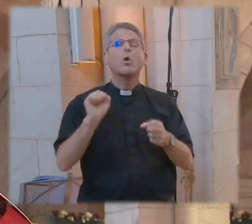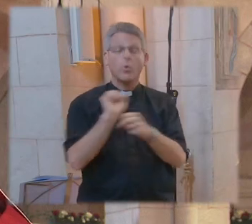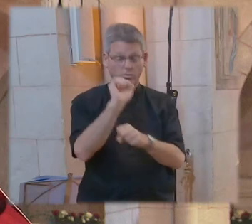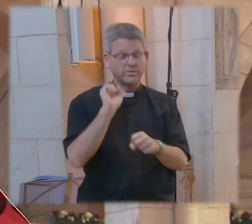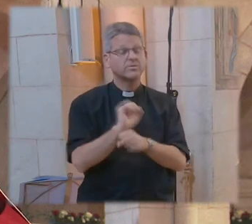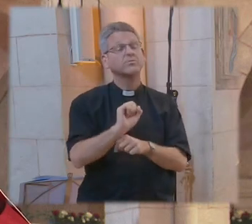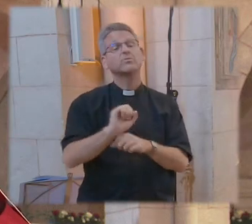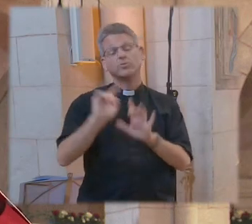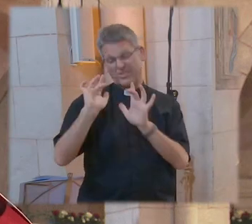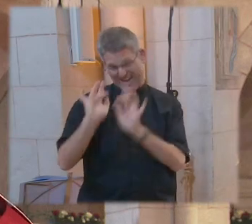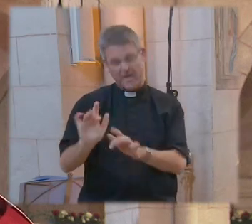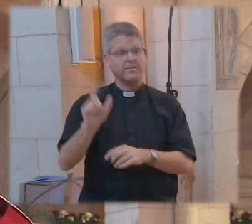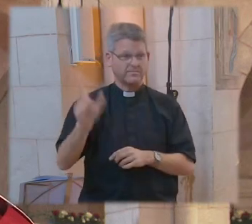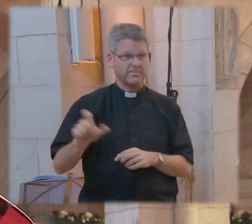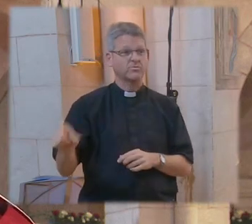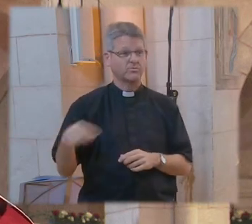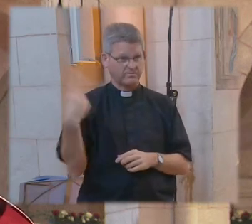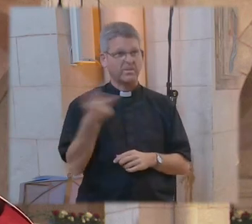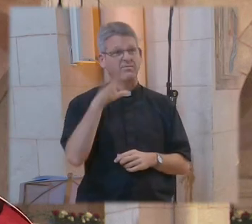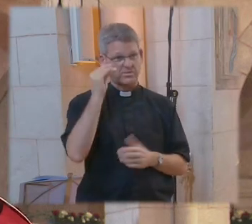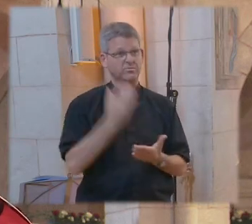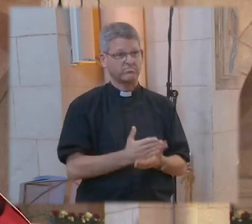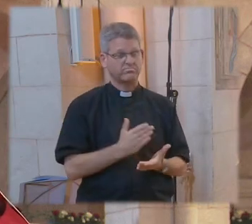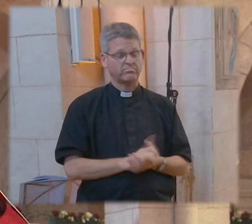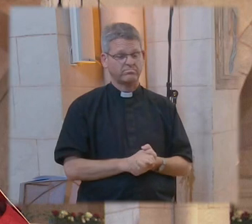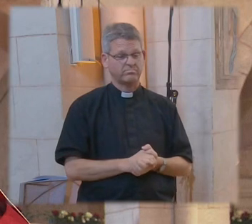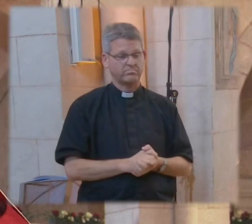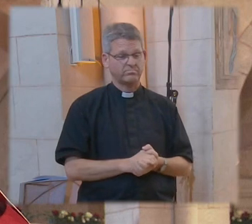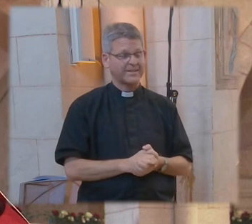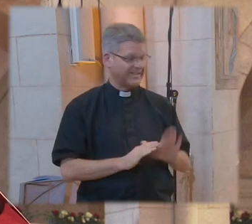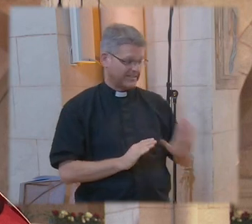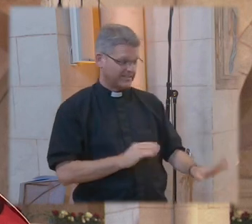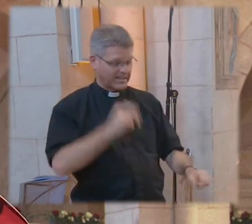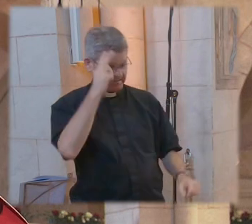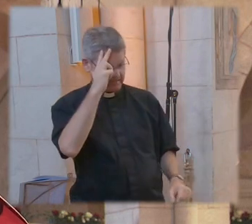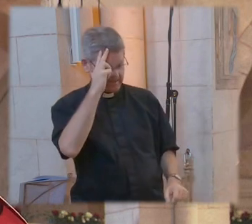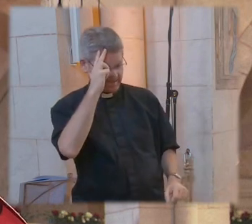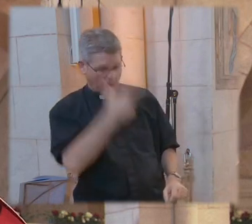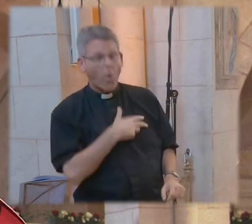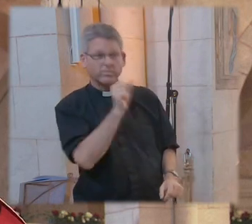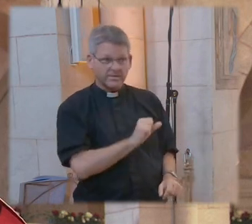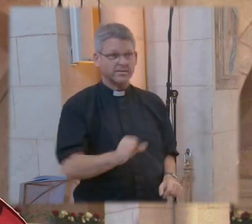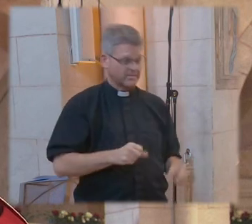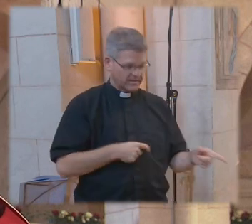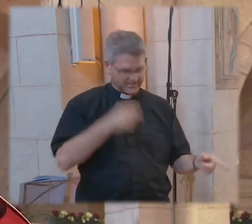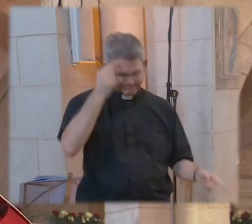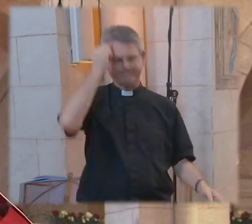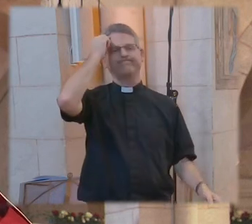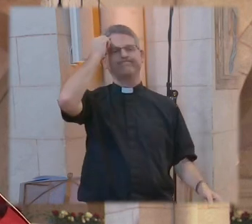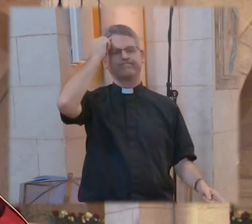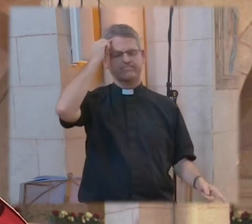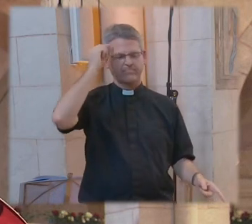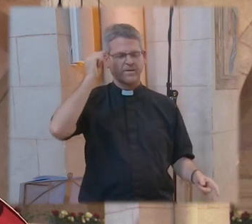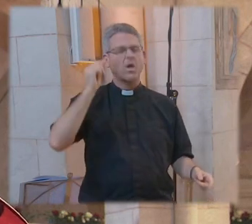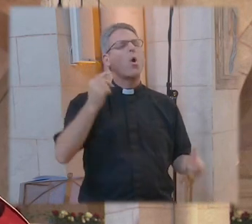zur Genüge erfahren. In seinem christlichen Glauben ist Pater Henkes überzeugt gewesen,